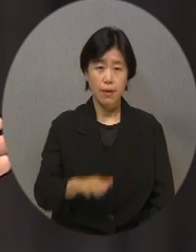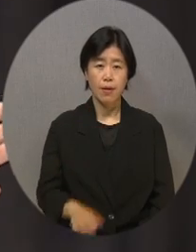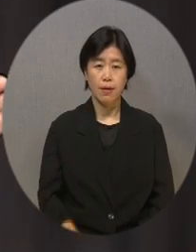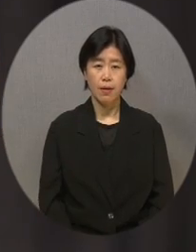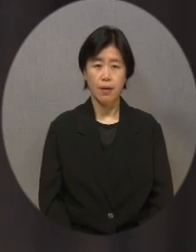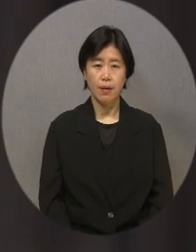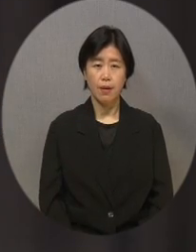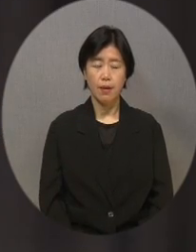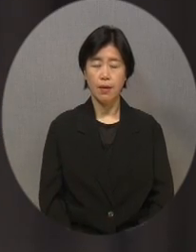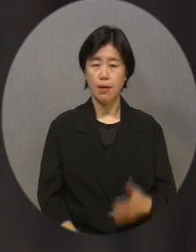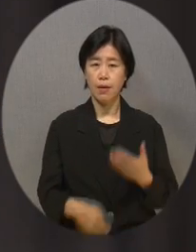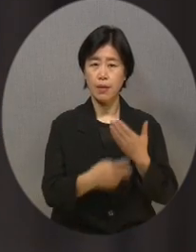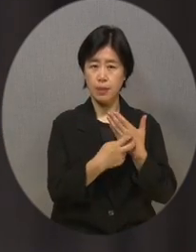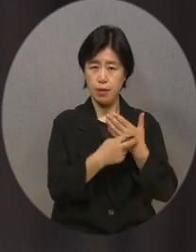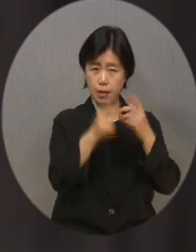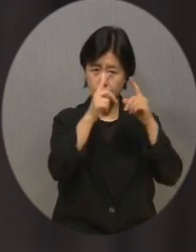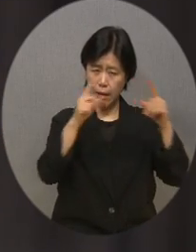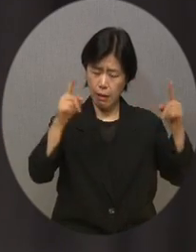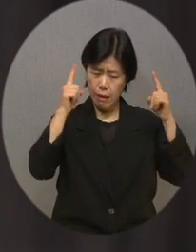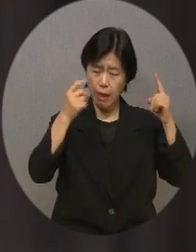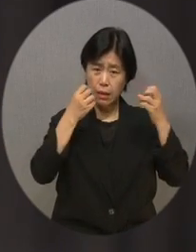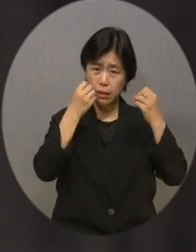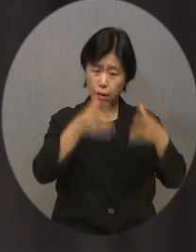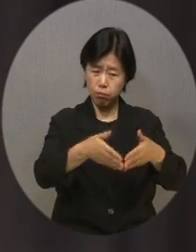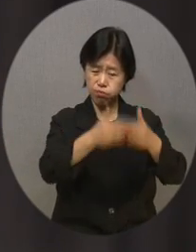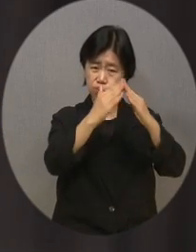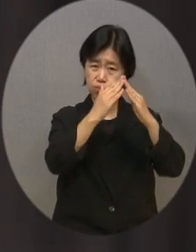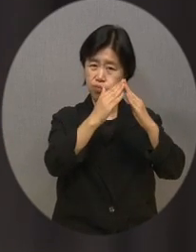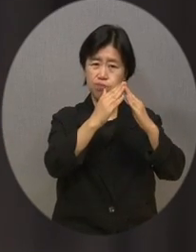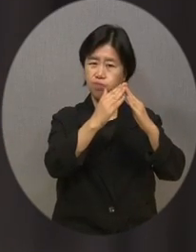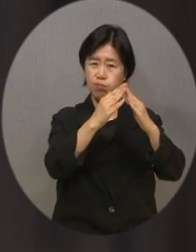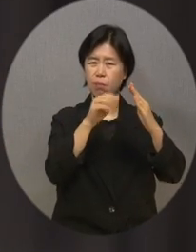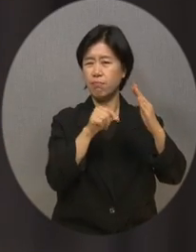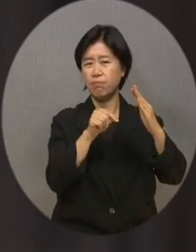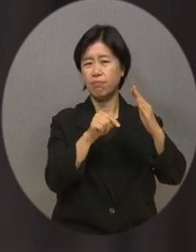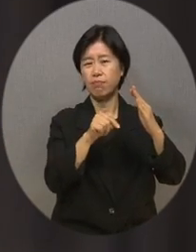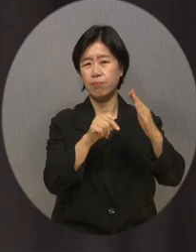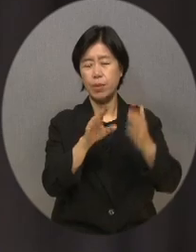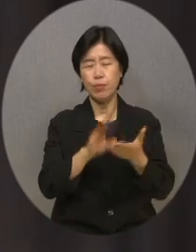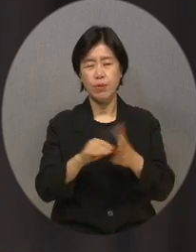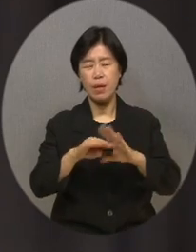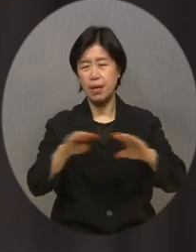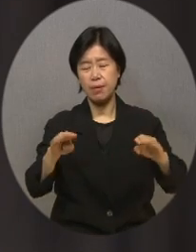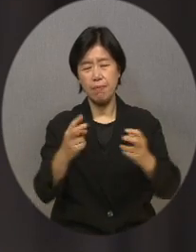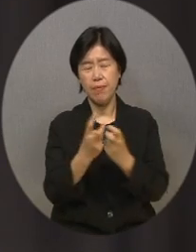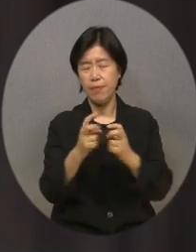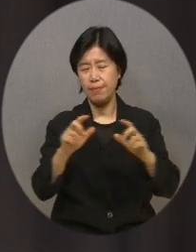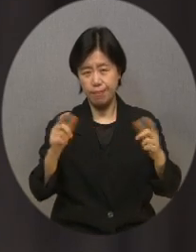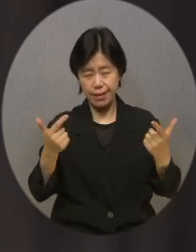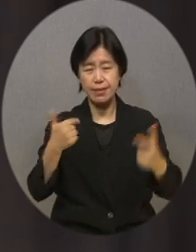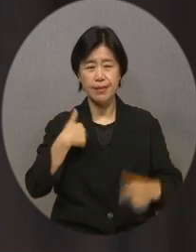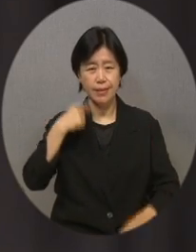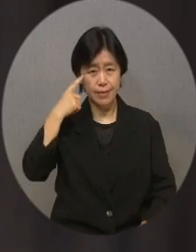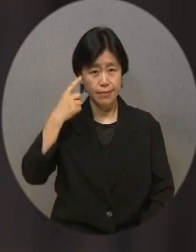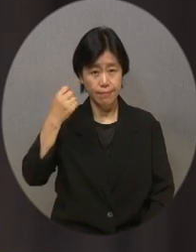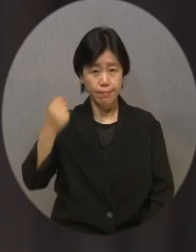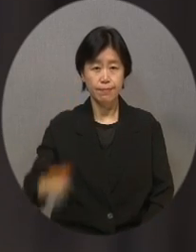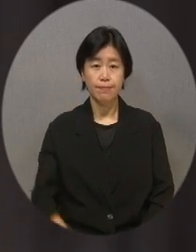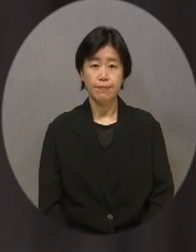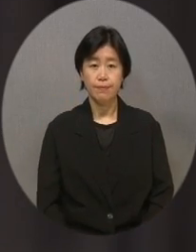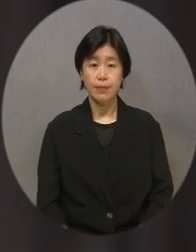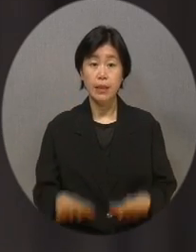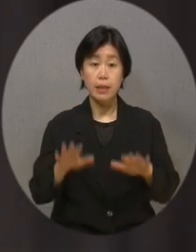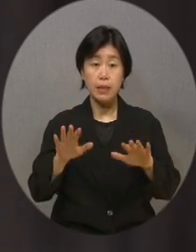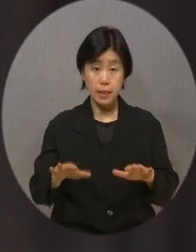의대와 또 이 의대를 신설해 가지고 이걸 해결하는 것은 저는 아주 너무 단편적이라고 생각하고 이 지금